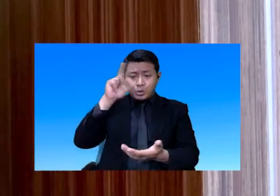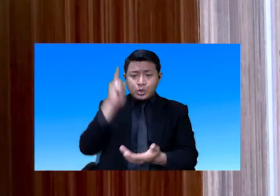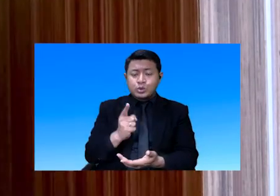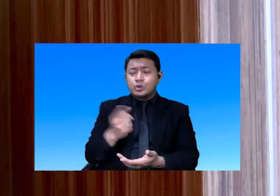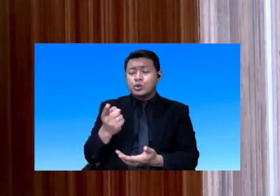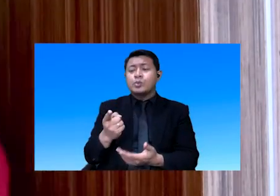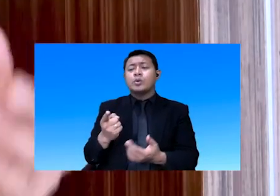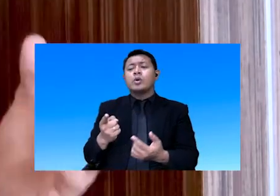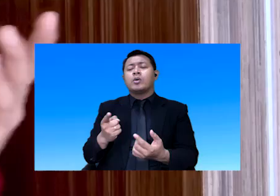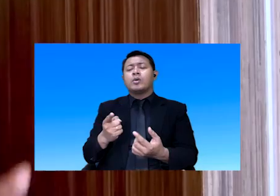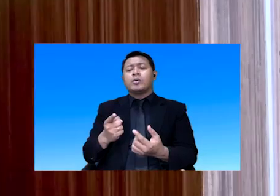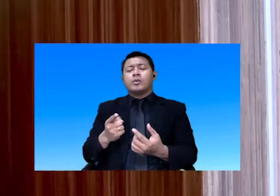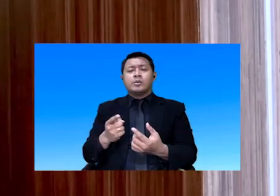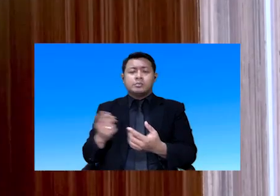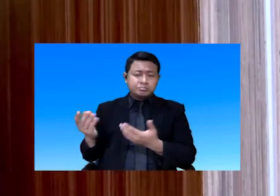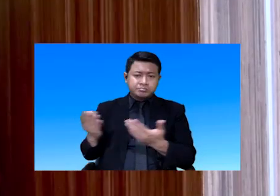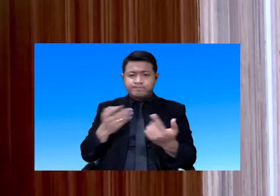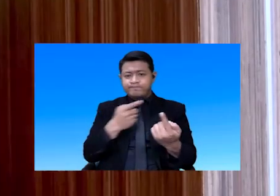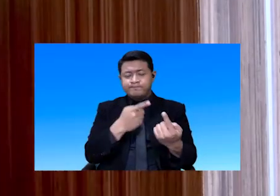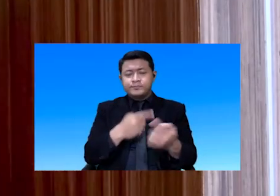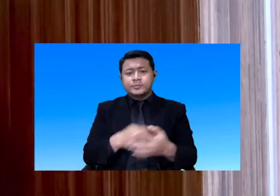yang selalu